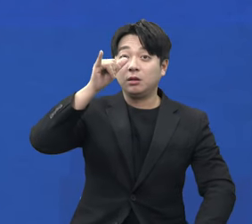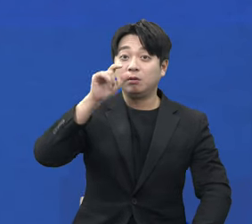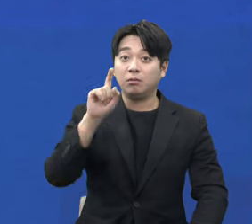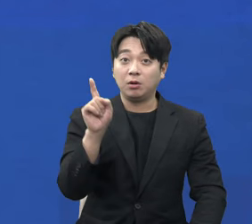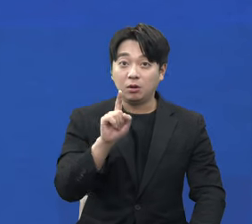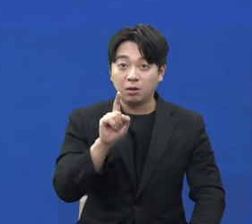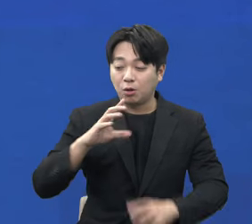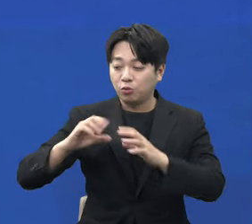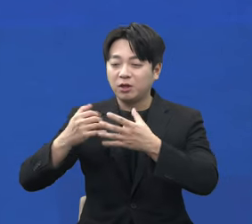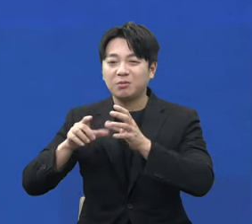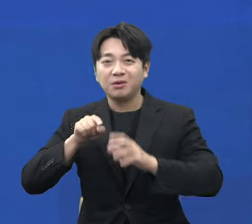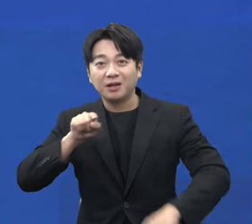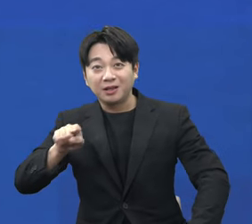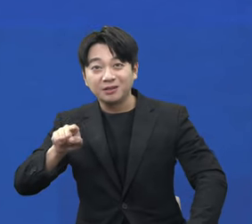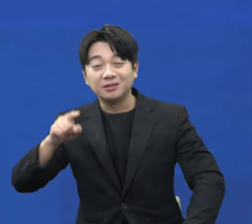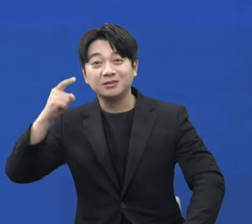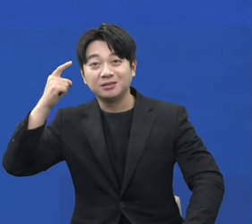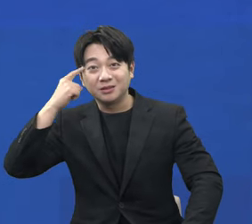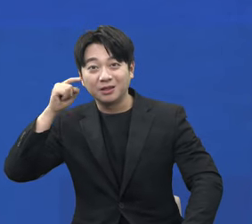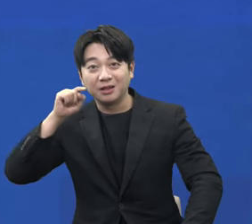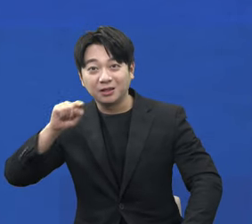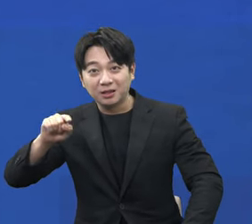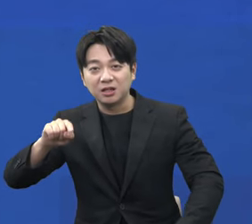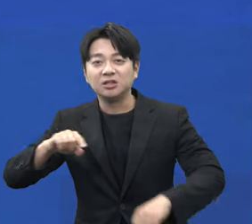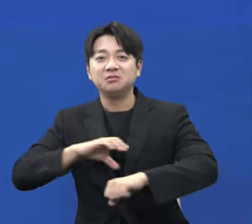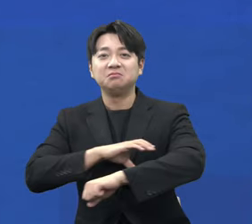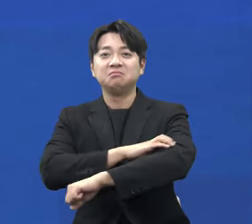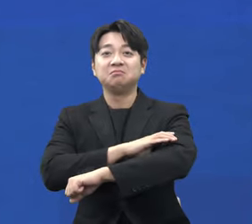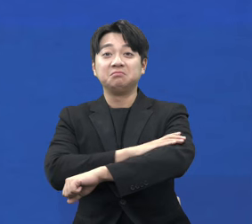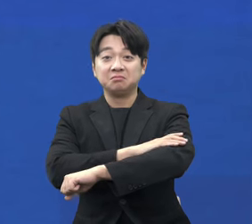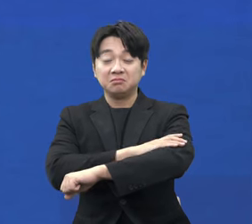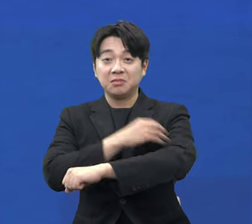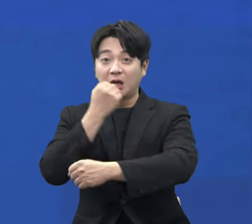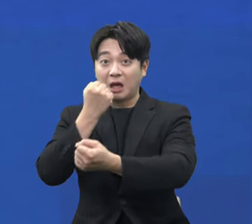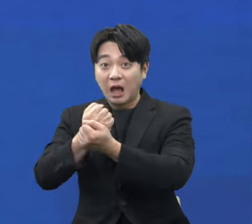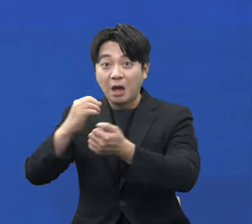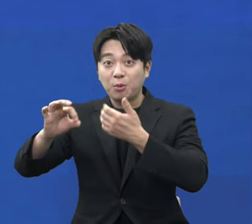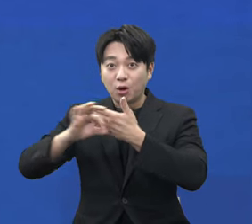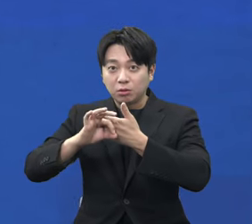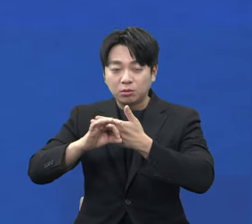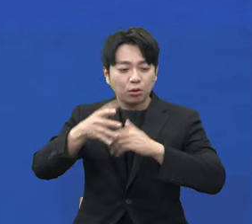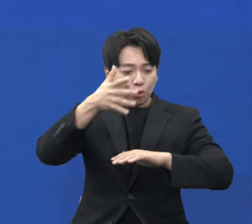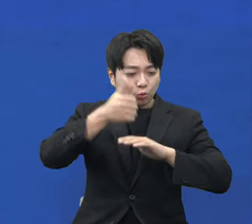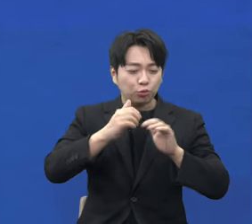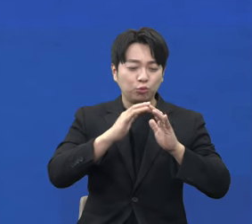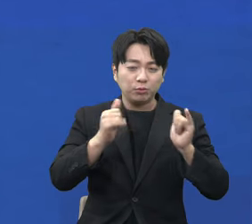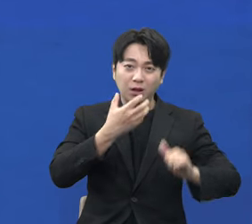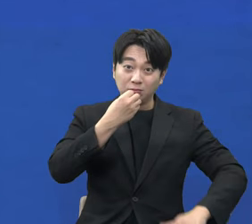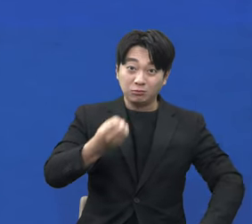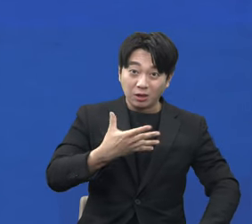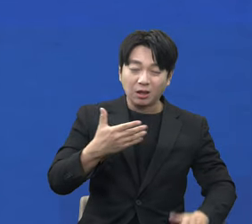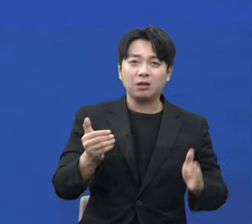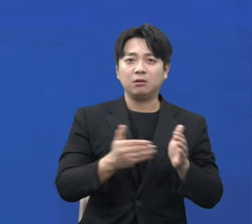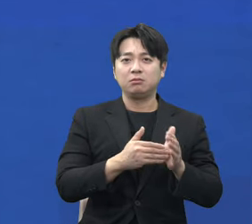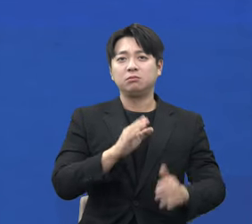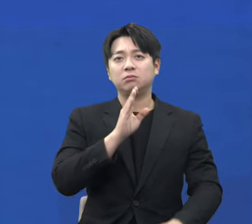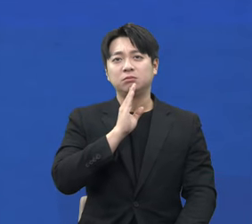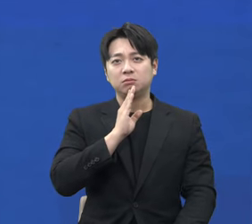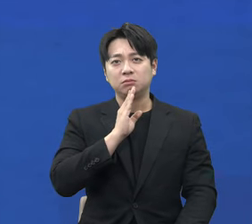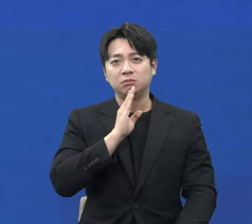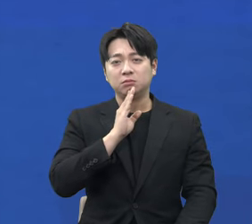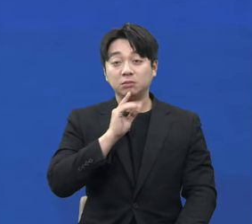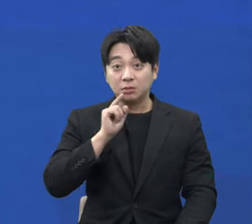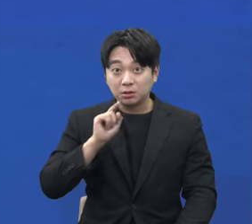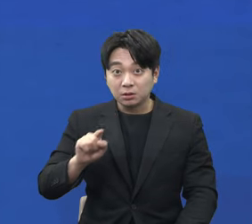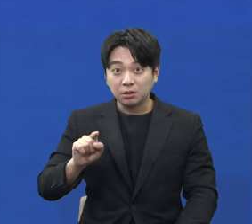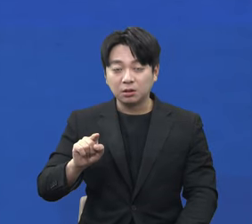국민의힘과 같은 세력이 정치 권력을 가지게 되면 국민들이 불행해지는구나. 국민들이 불행해지지 않으려면